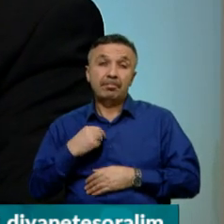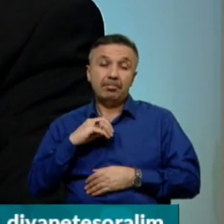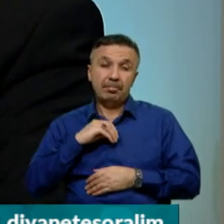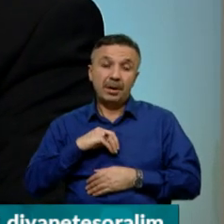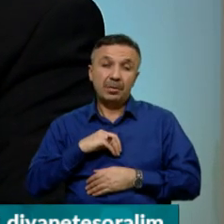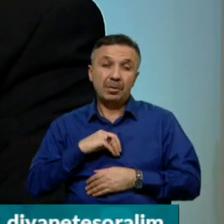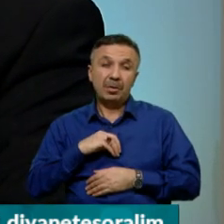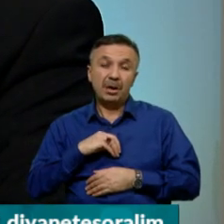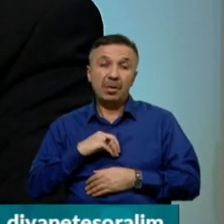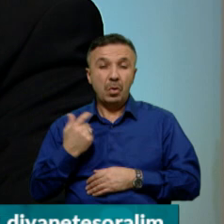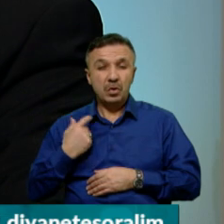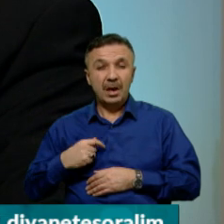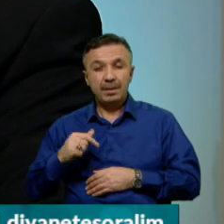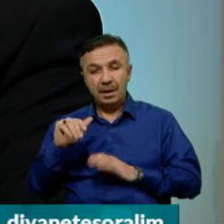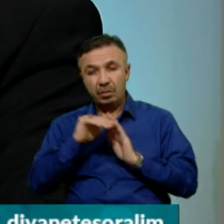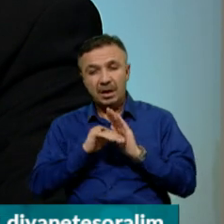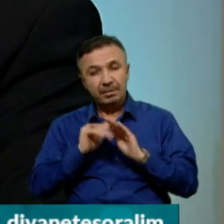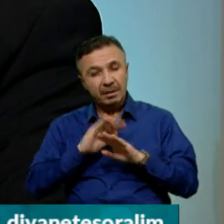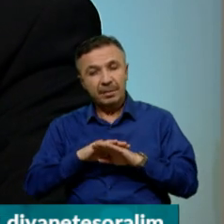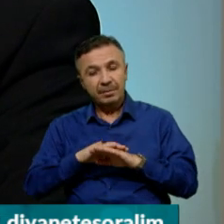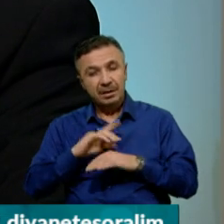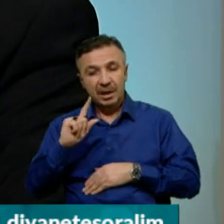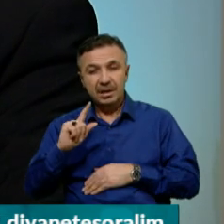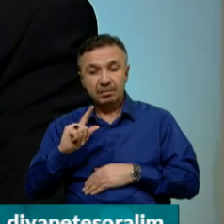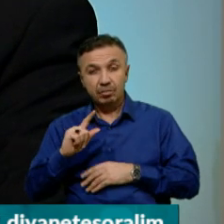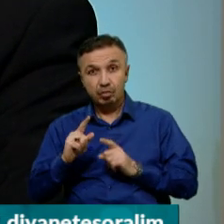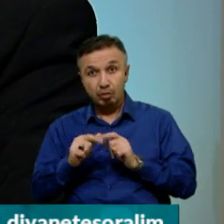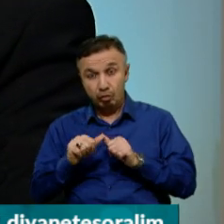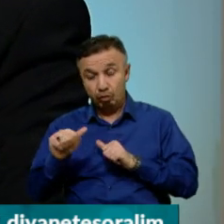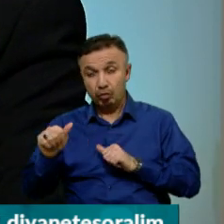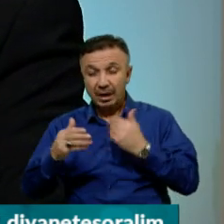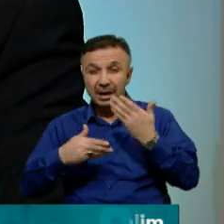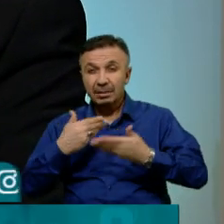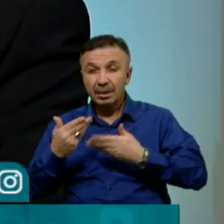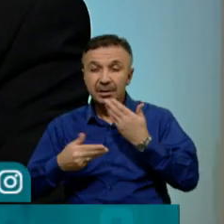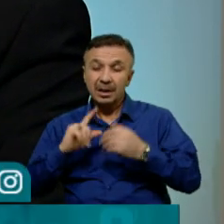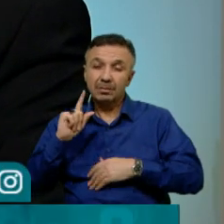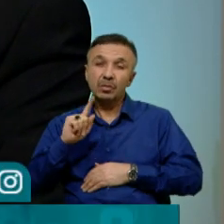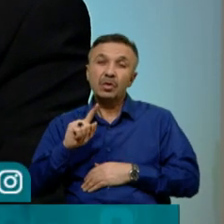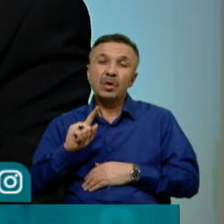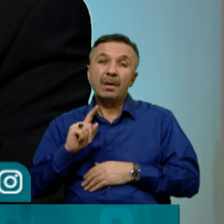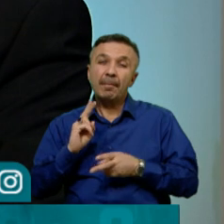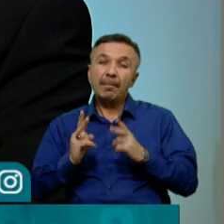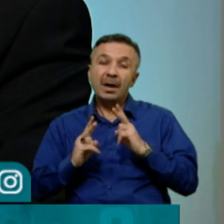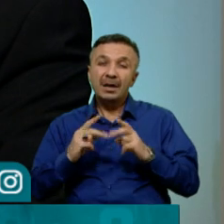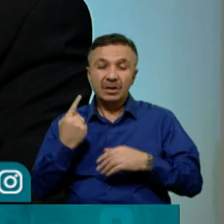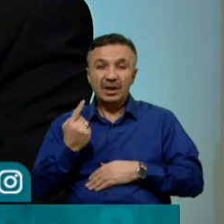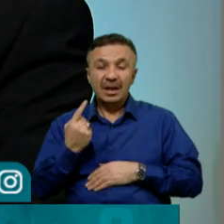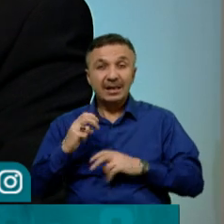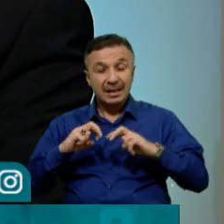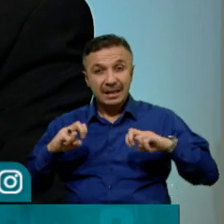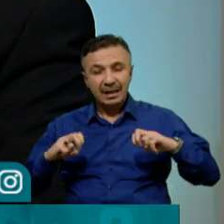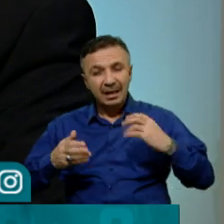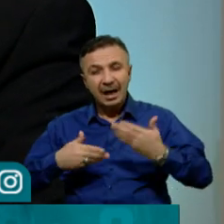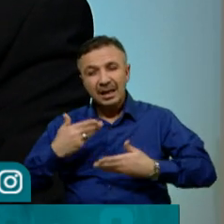Çok ne anlatmak lazım biz bazı şeyleri de böyle çok detaylı söylememiz gerekir esasında